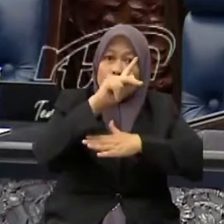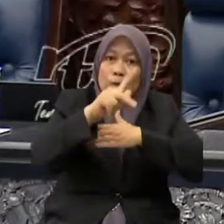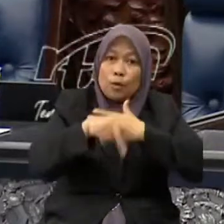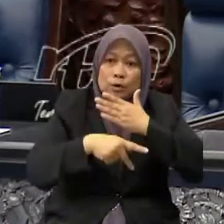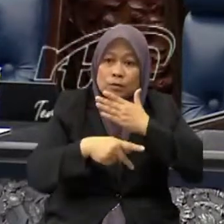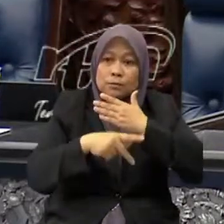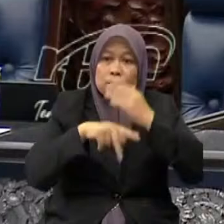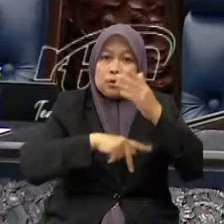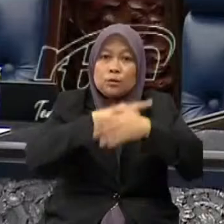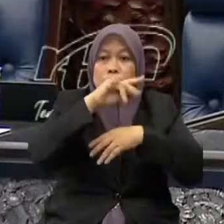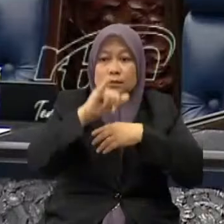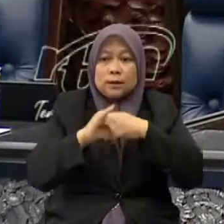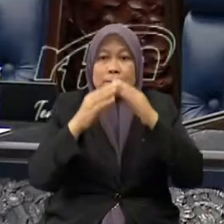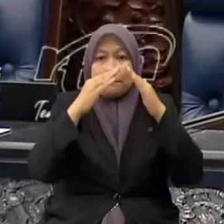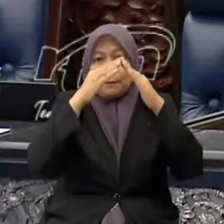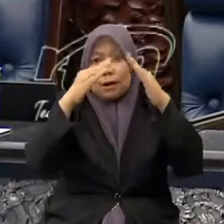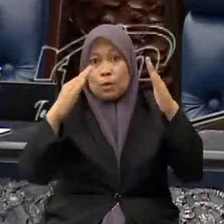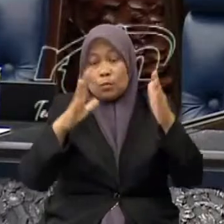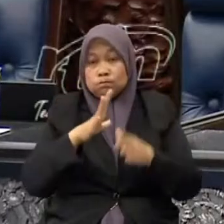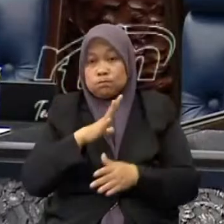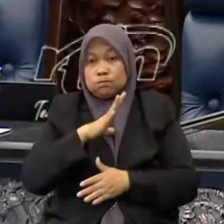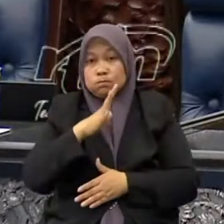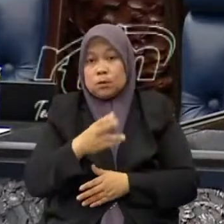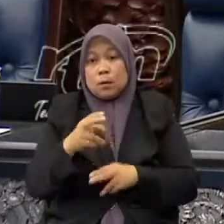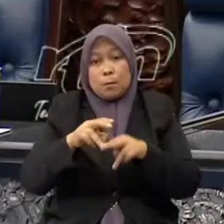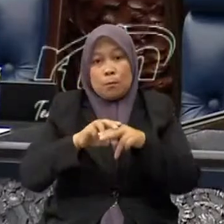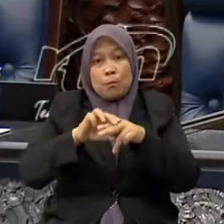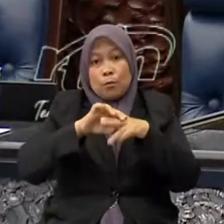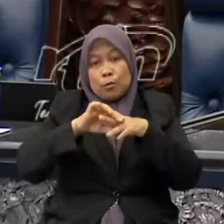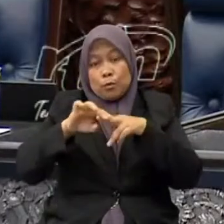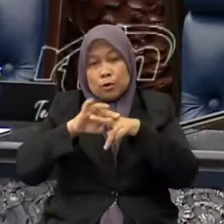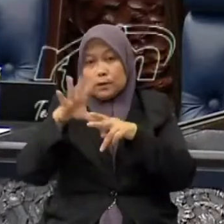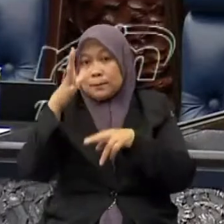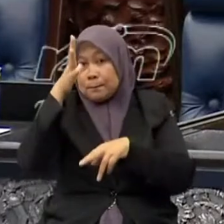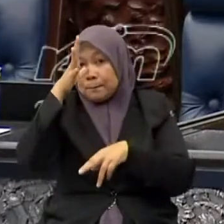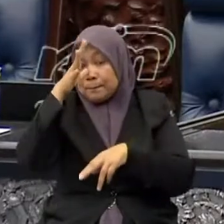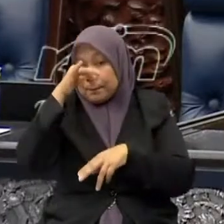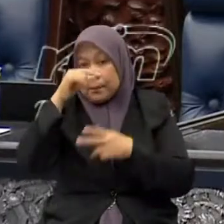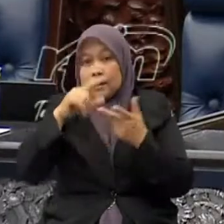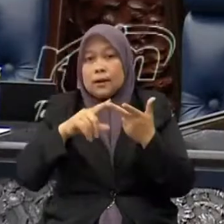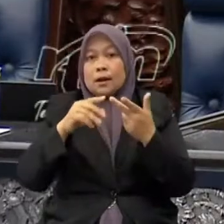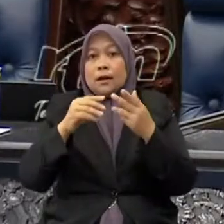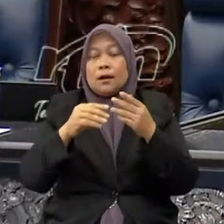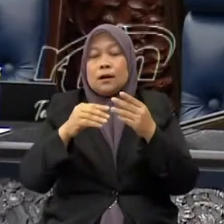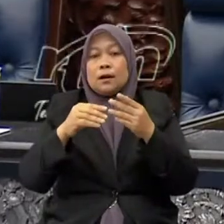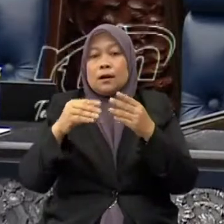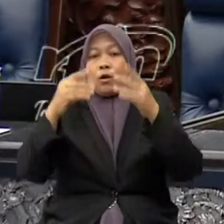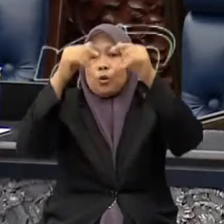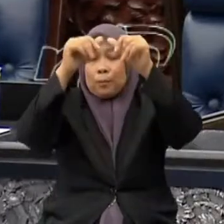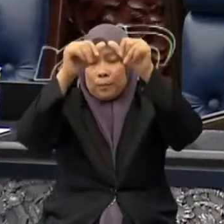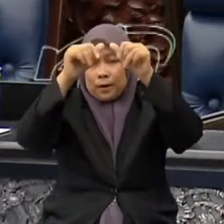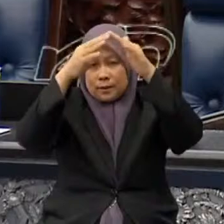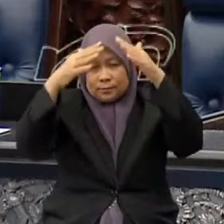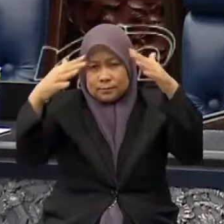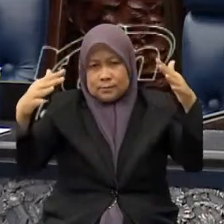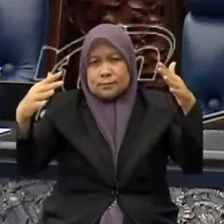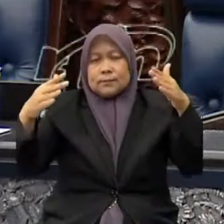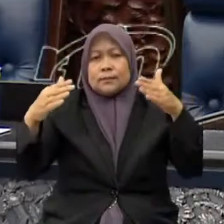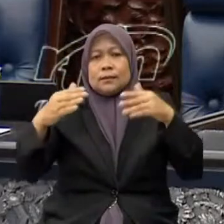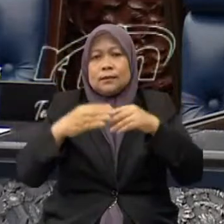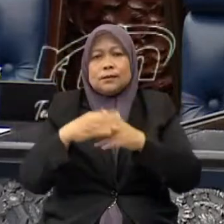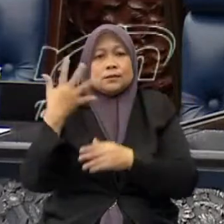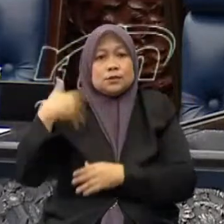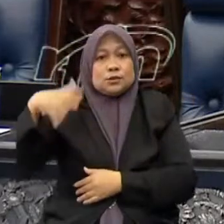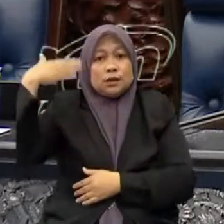Banglo makan angin di bukit larut ke kompleks sejarah pasti salak dan